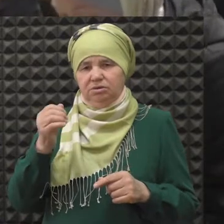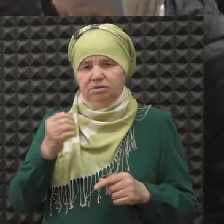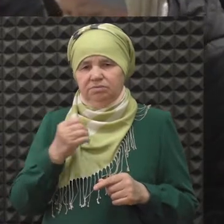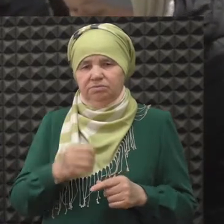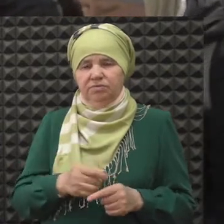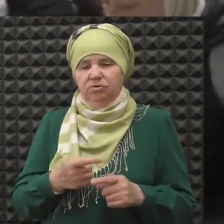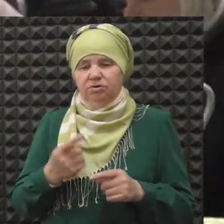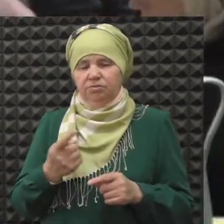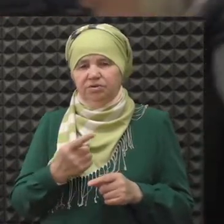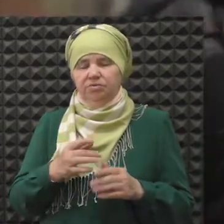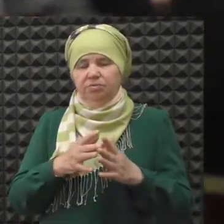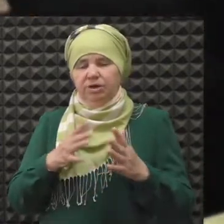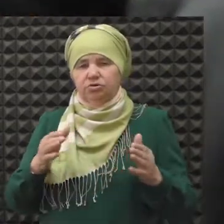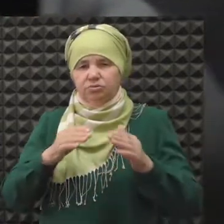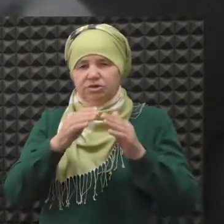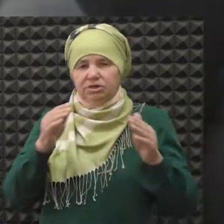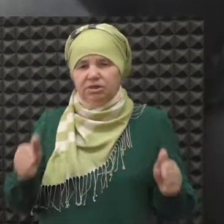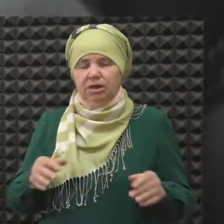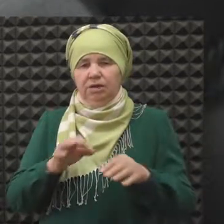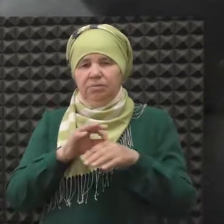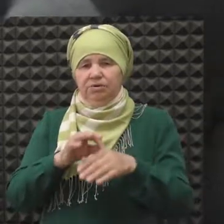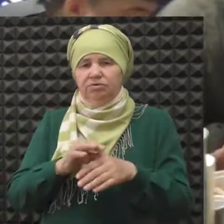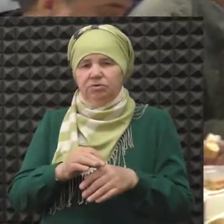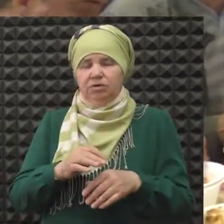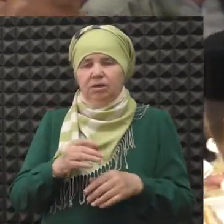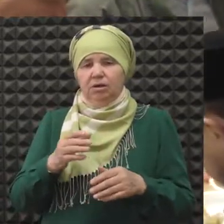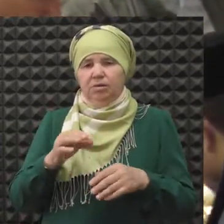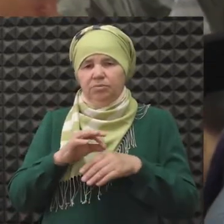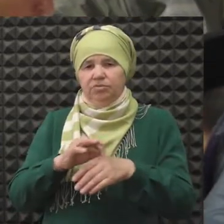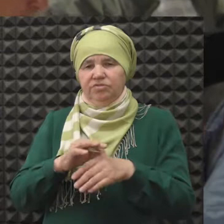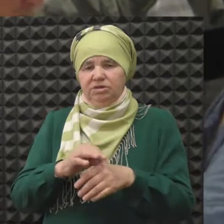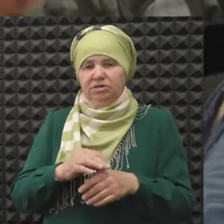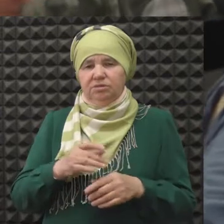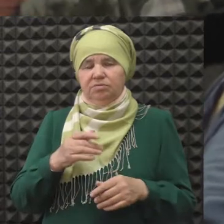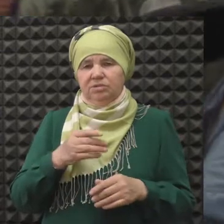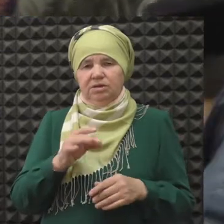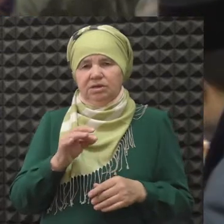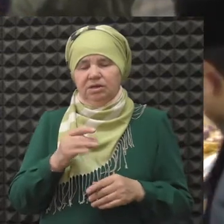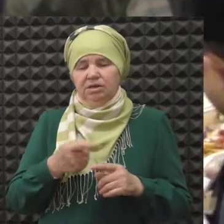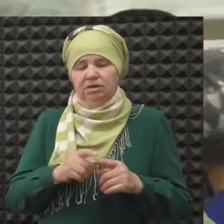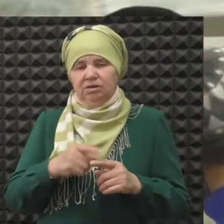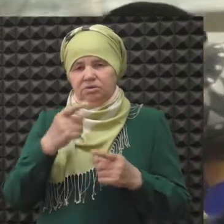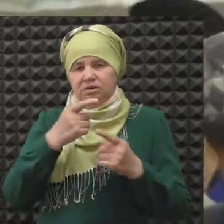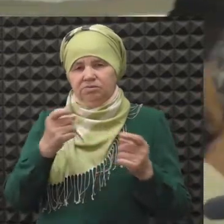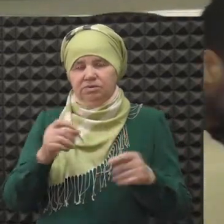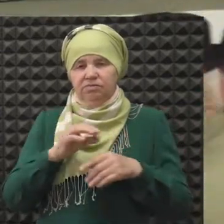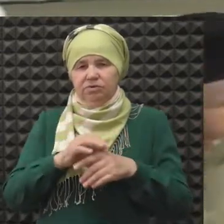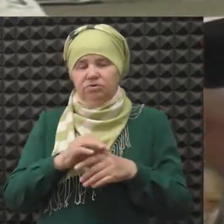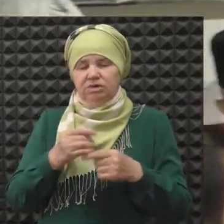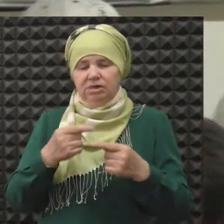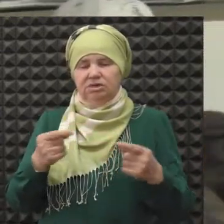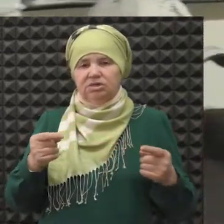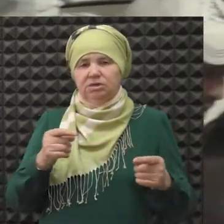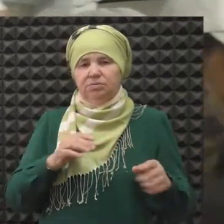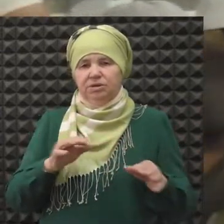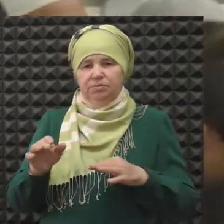Уже не первый год ифтары в большом шатре Рамадана проходят с проповедью имама, с нашидами и с гамильнуром. У известного в Казани ведущего различных